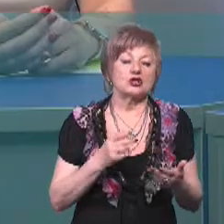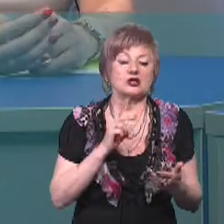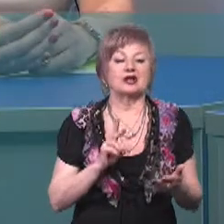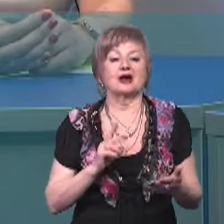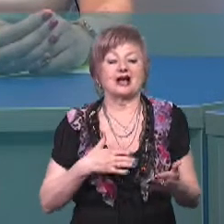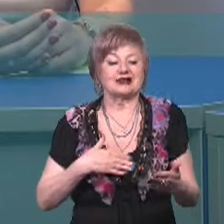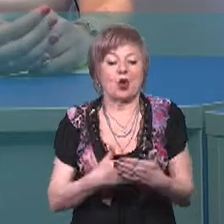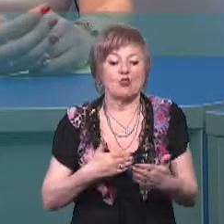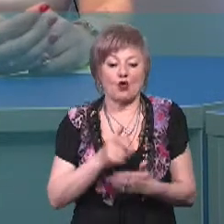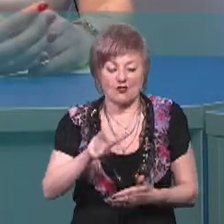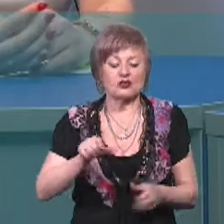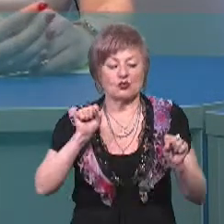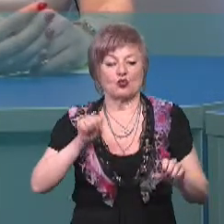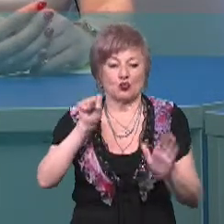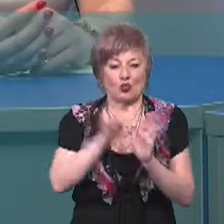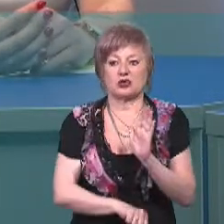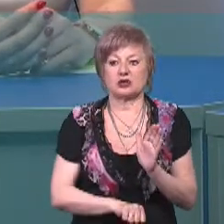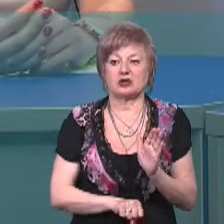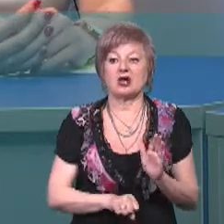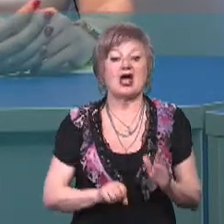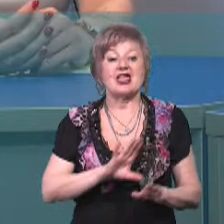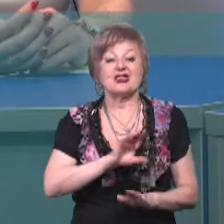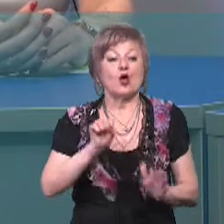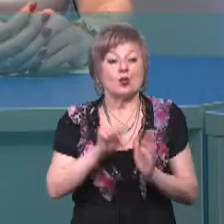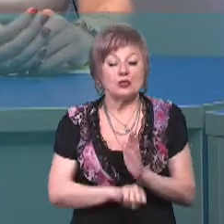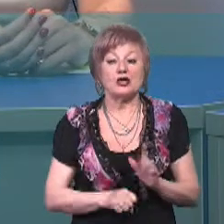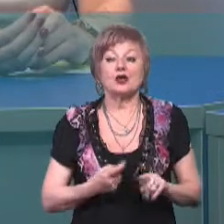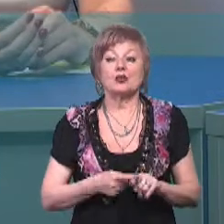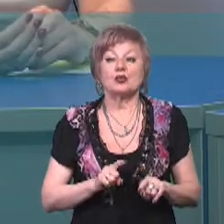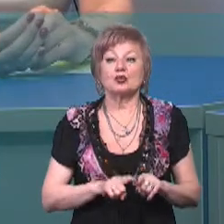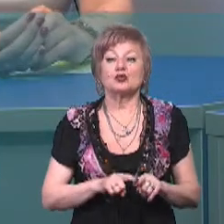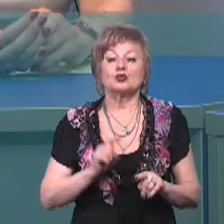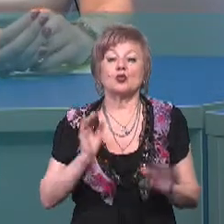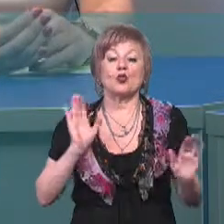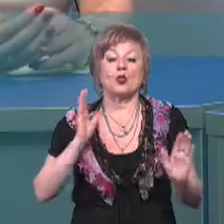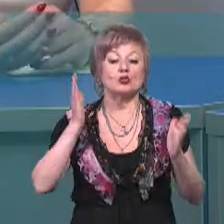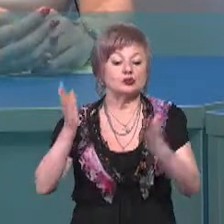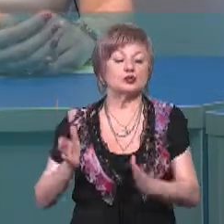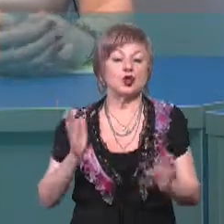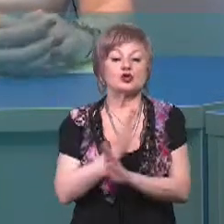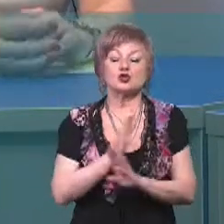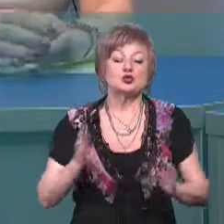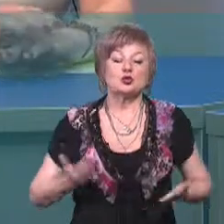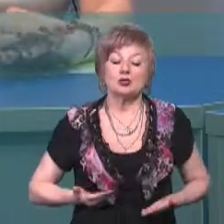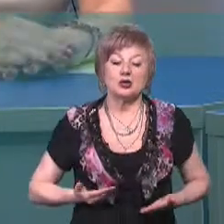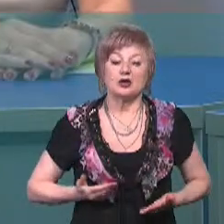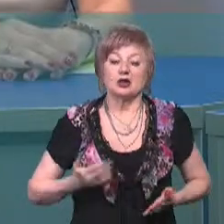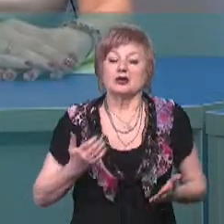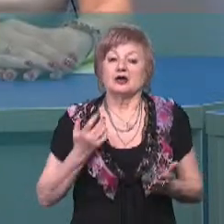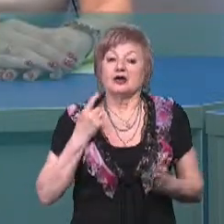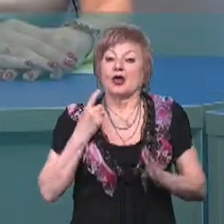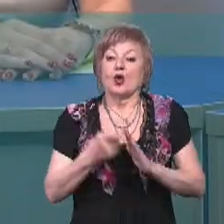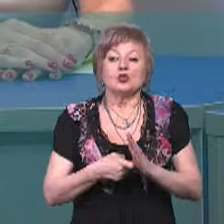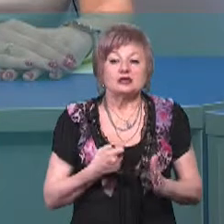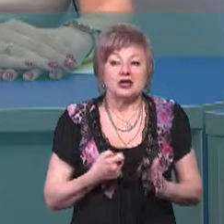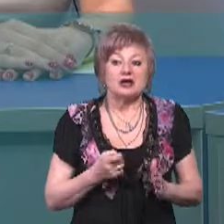добробатів, їх могли просто вбити. І не вбили їх тільки тому, що про їх долю дізналися, що вони не зникли безвісті, а про